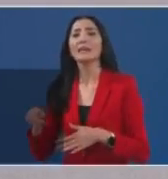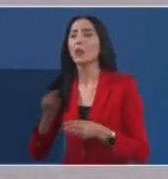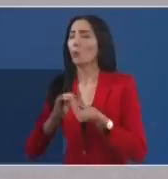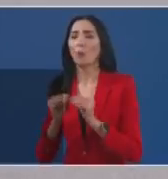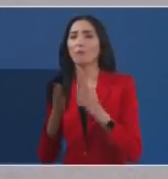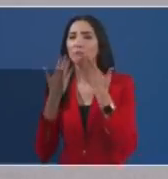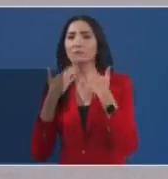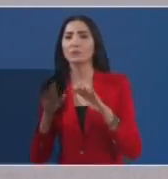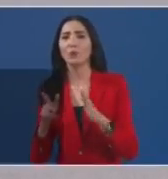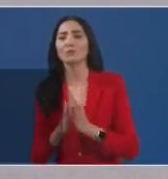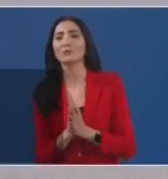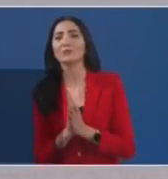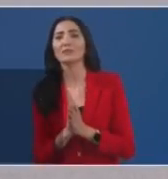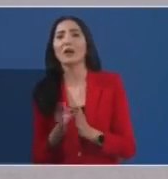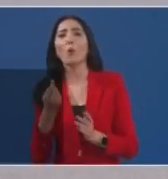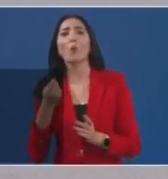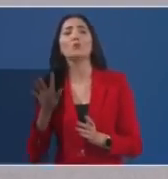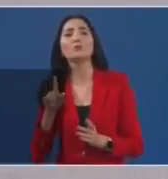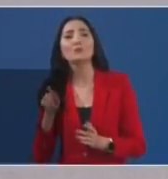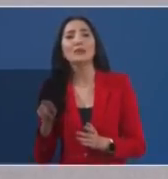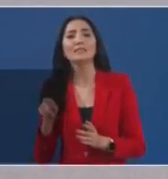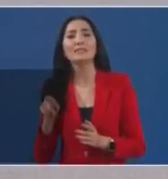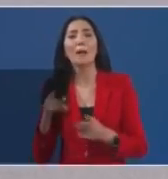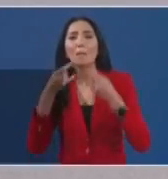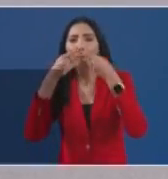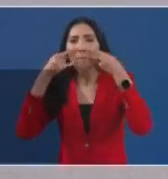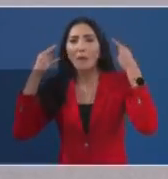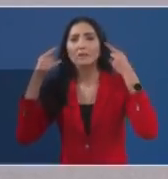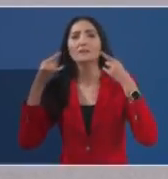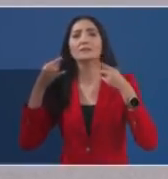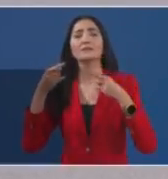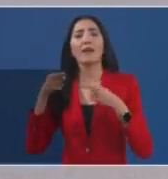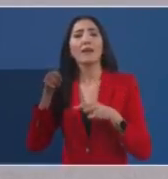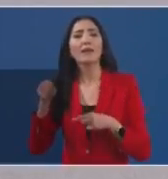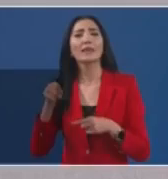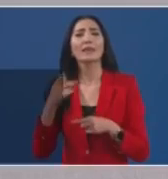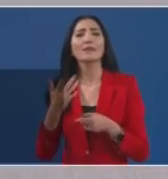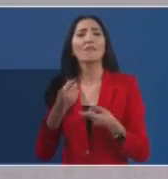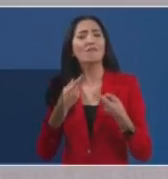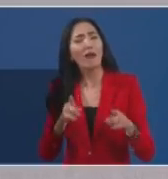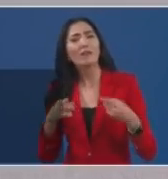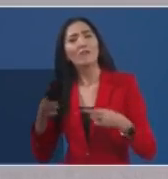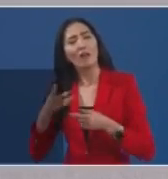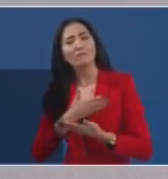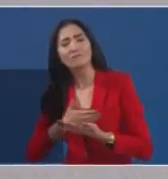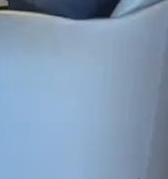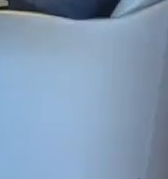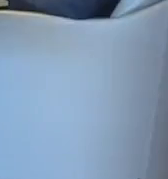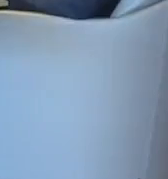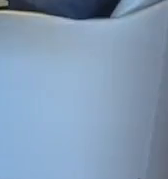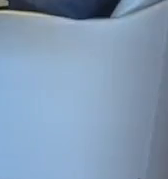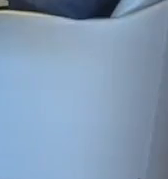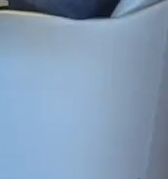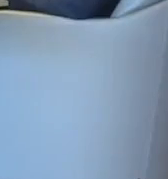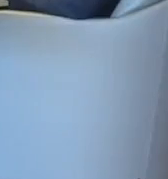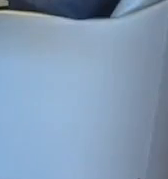sıkıntı yaşamıyoruz ücretsiz maske dağıtımını çeşitli kanallardan sürdürüyoruz